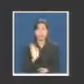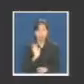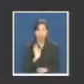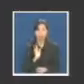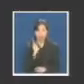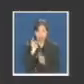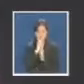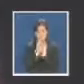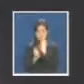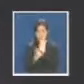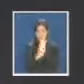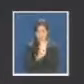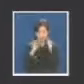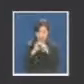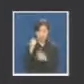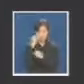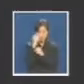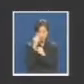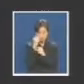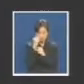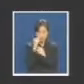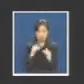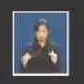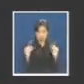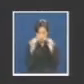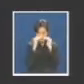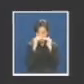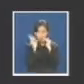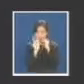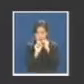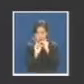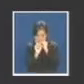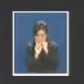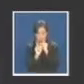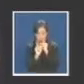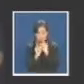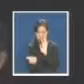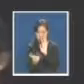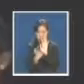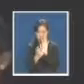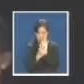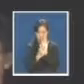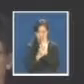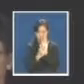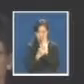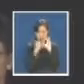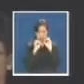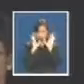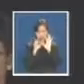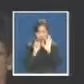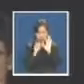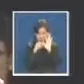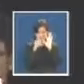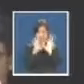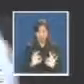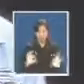ธิตามรัฐธรรมนูญในการชุมนุมนั้นเนี่ยมีข้อหนึ่งนะครับหรือมีถ้อยคำอยู่ช่วงหนึ่งที่มีความสำคัญม